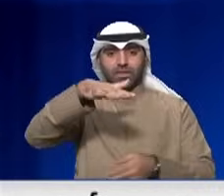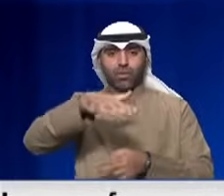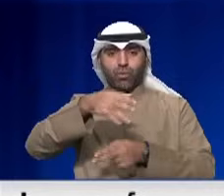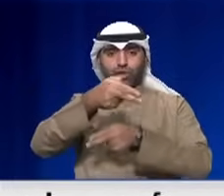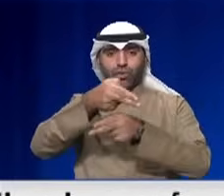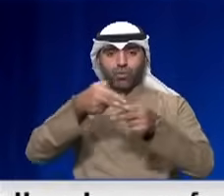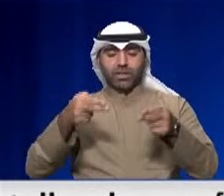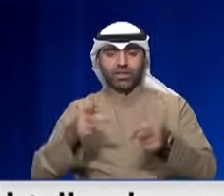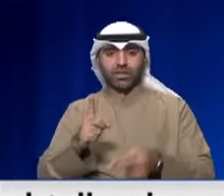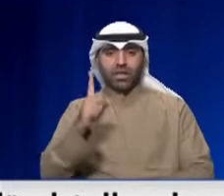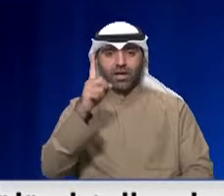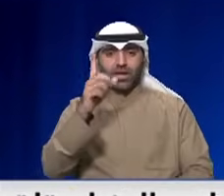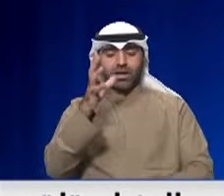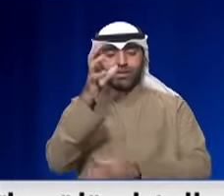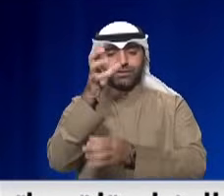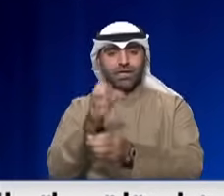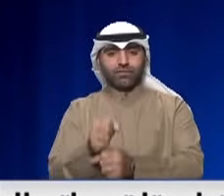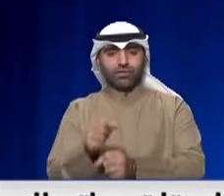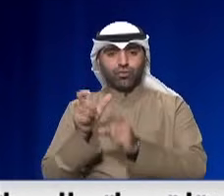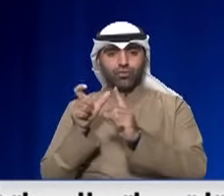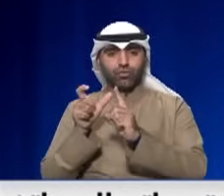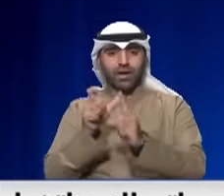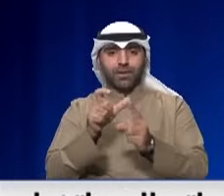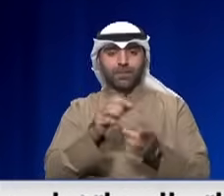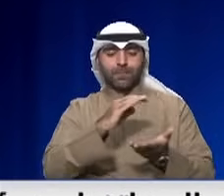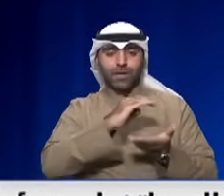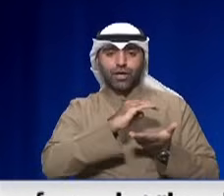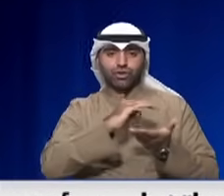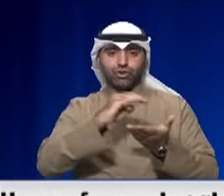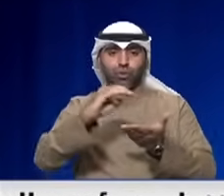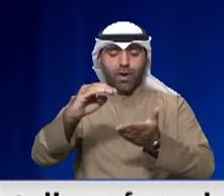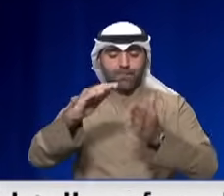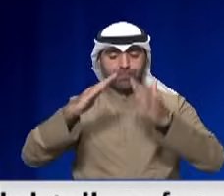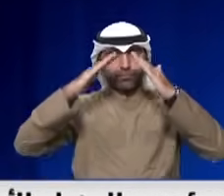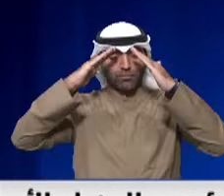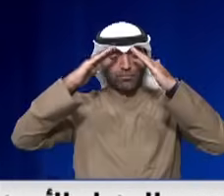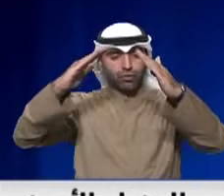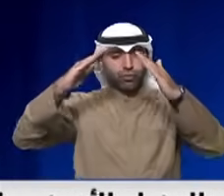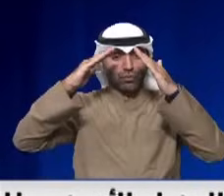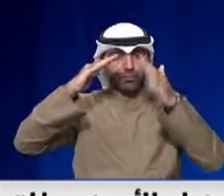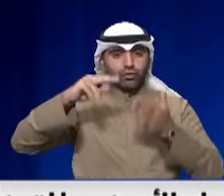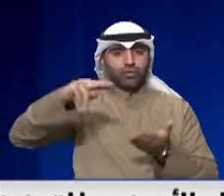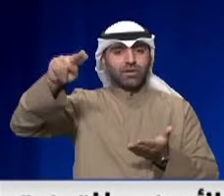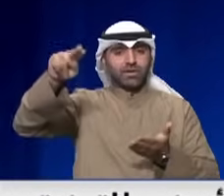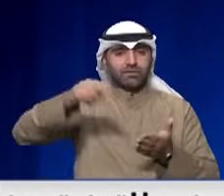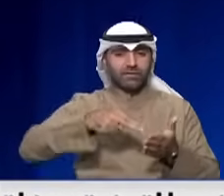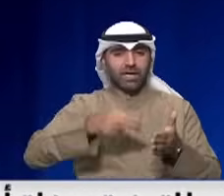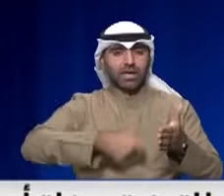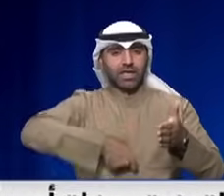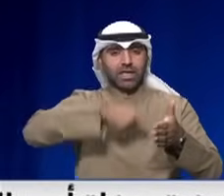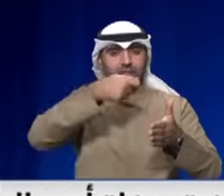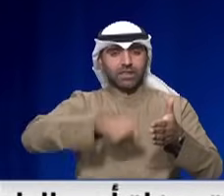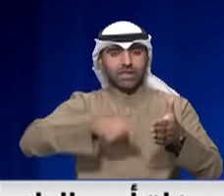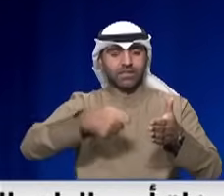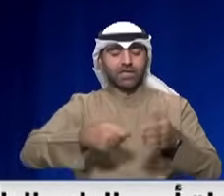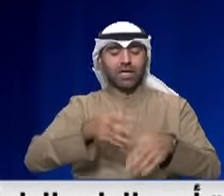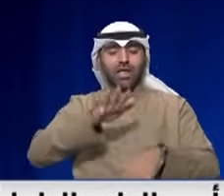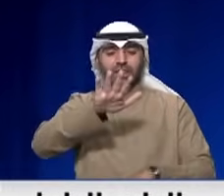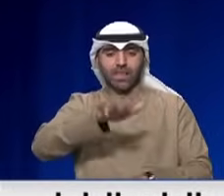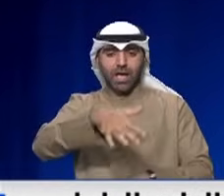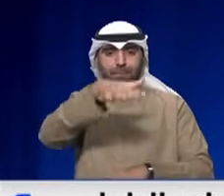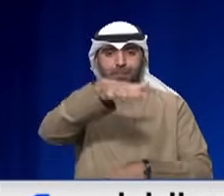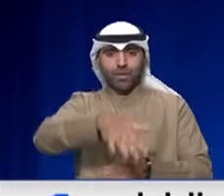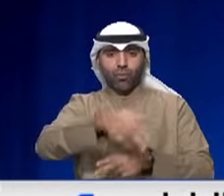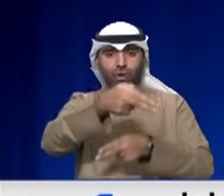ببرق جوابيه لفخامته ضمنها بالغ شكره وتقديره على ما عبر عنه من صادق مشاعر